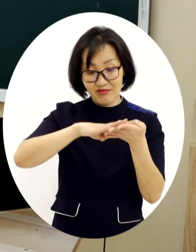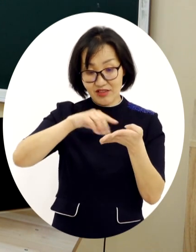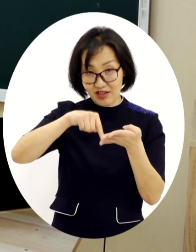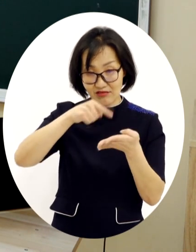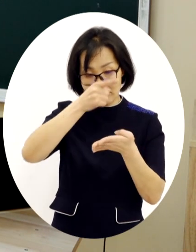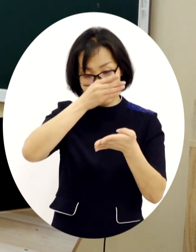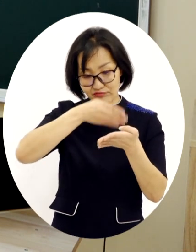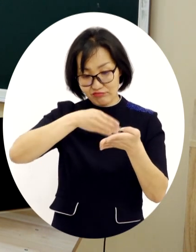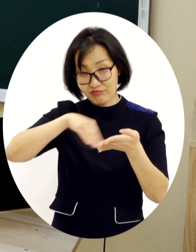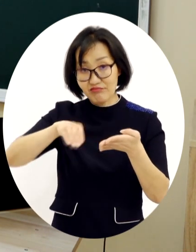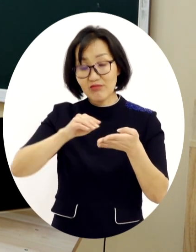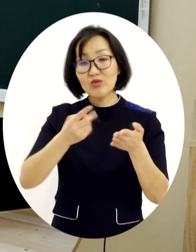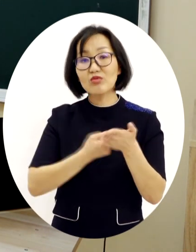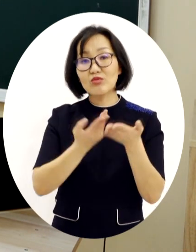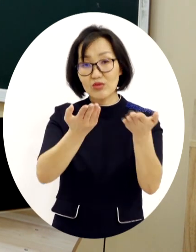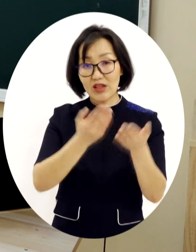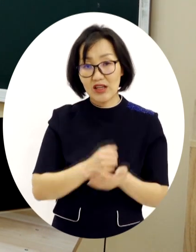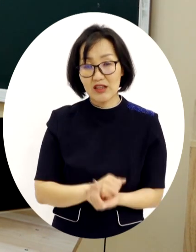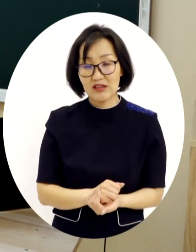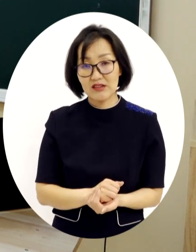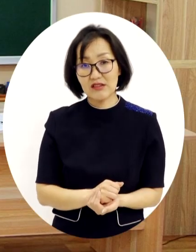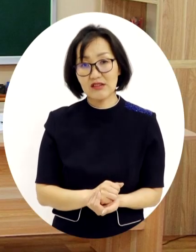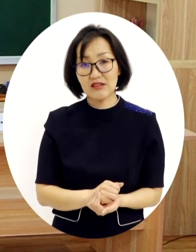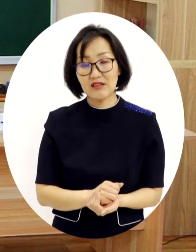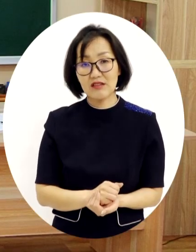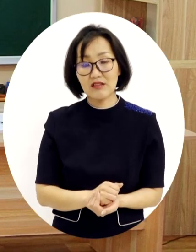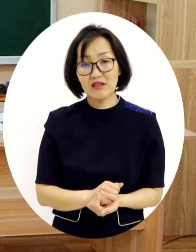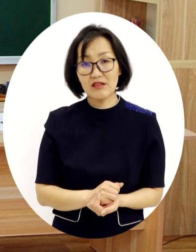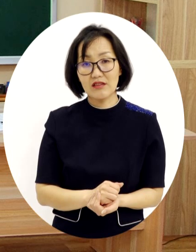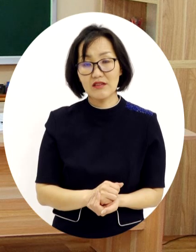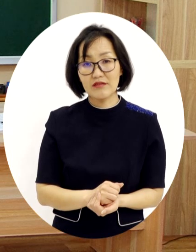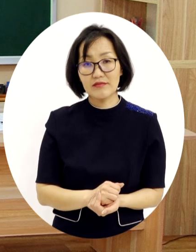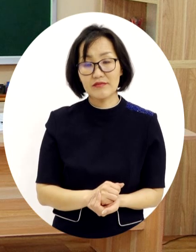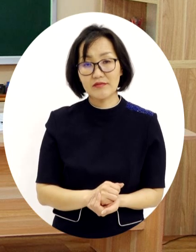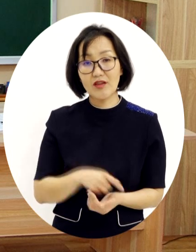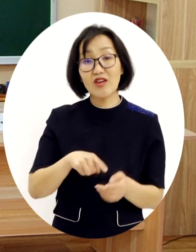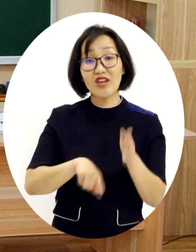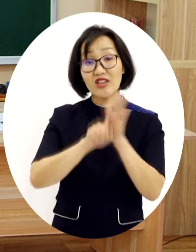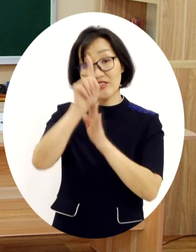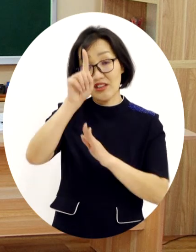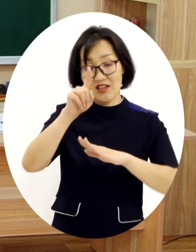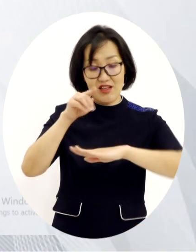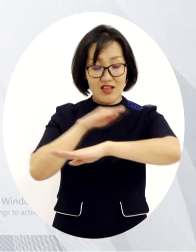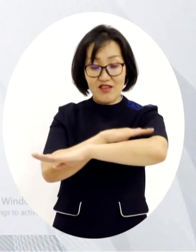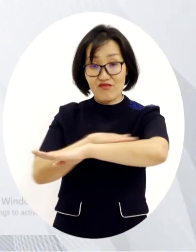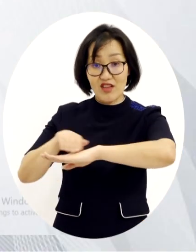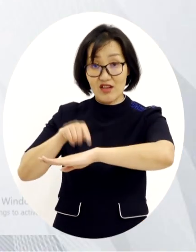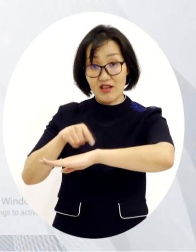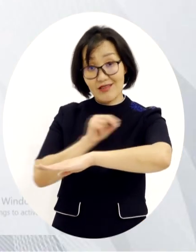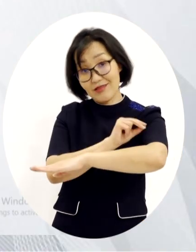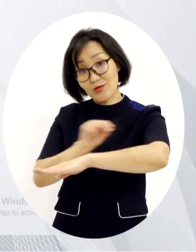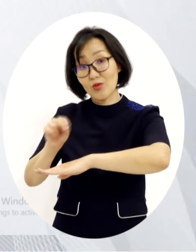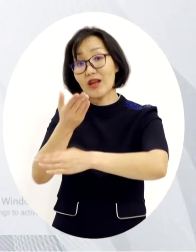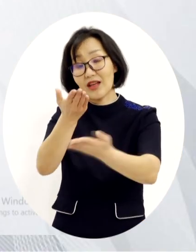яг дэвтрийн дөрвөлжин шугамтай нүд гэж ашиглаад за хевтэй тэнхлэгийг татаараа бүдээрээ 5